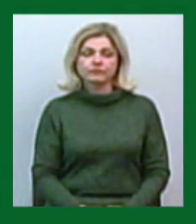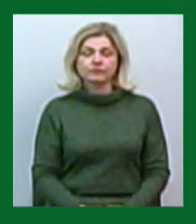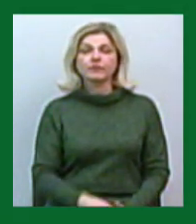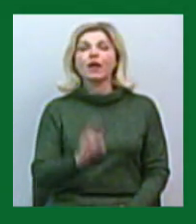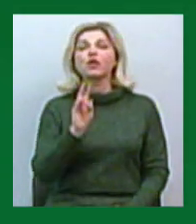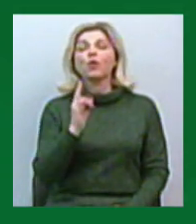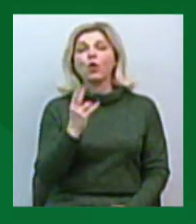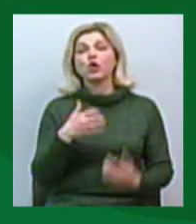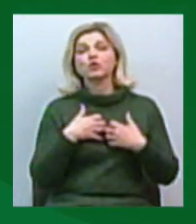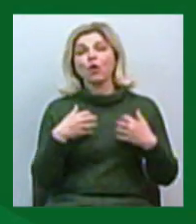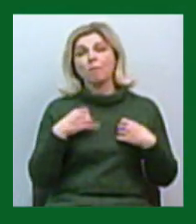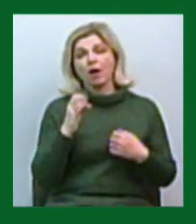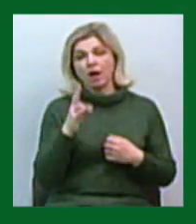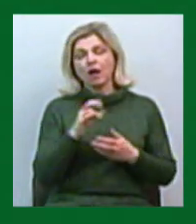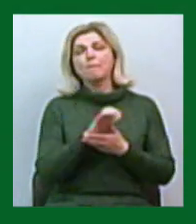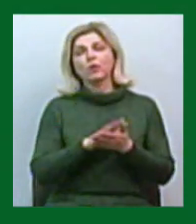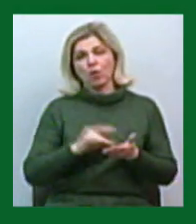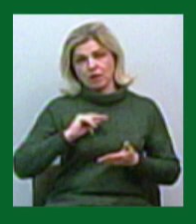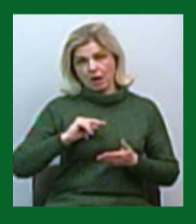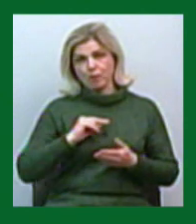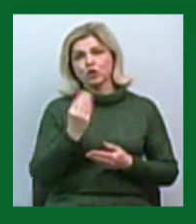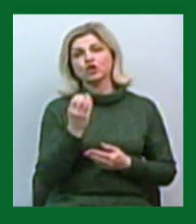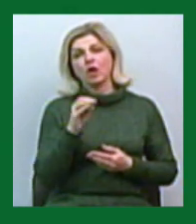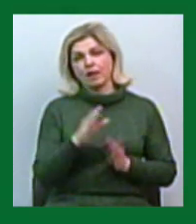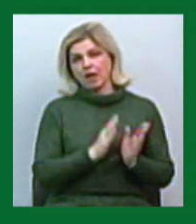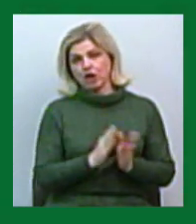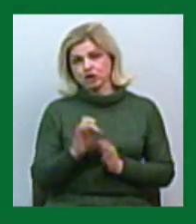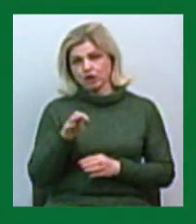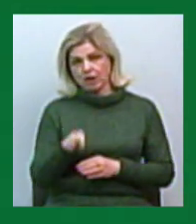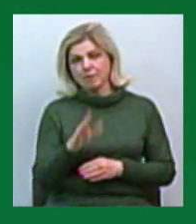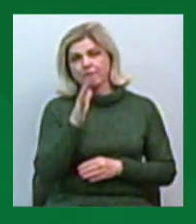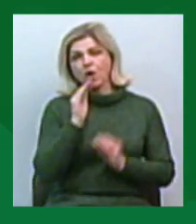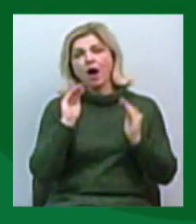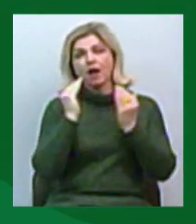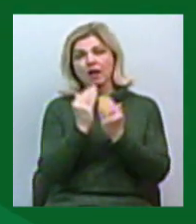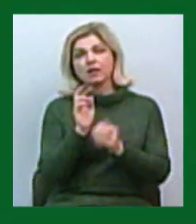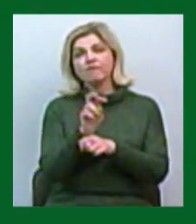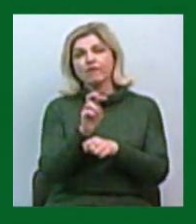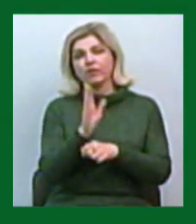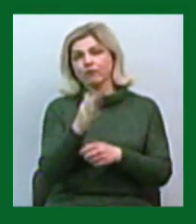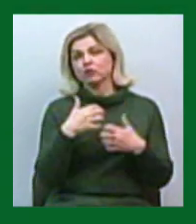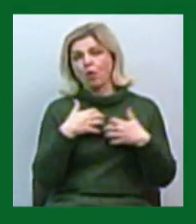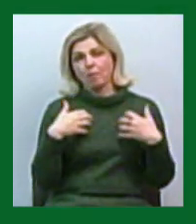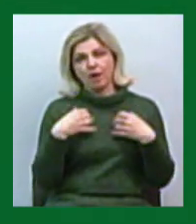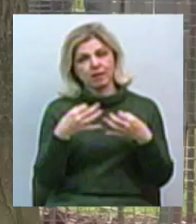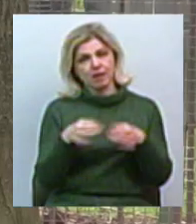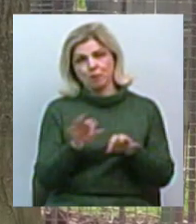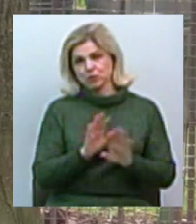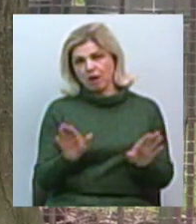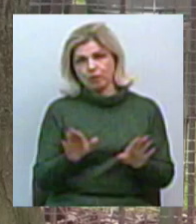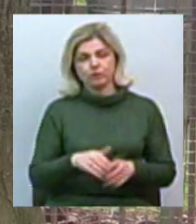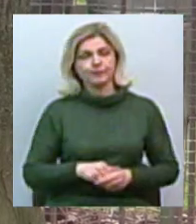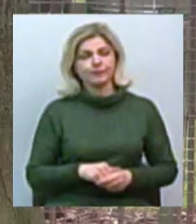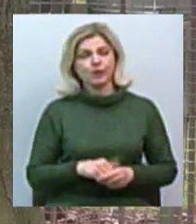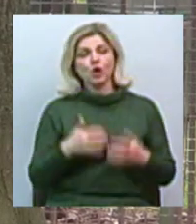Миколаївський зоопарк продовжує працювати в штатному режимі. Втім, на час карантину відвідувачів у зоопарк не пускають.